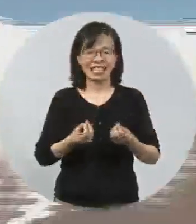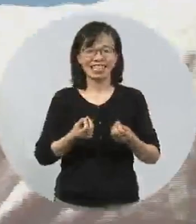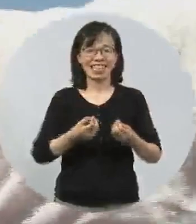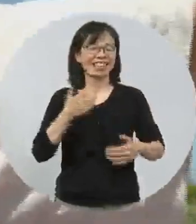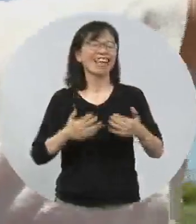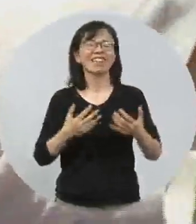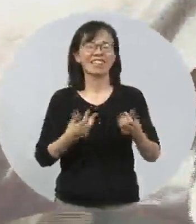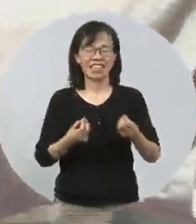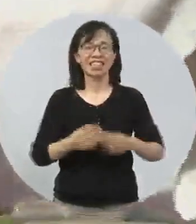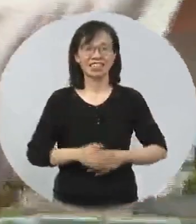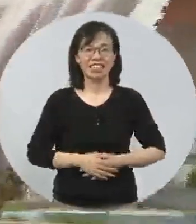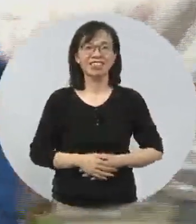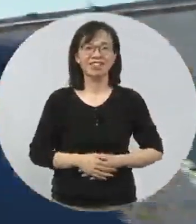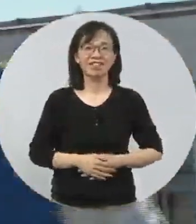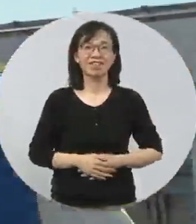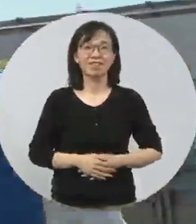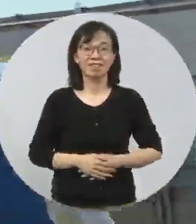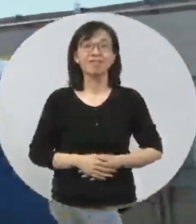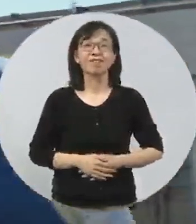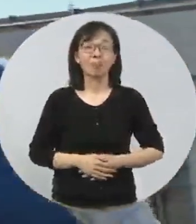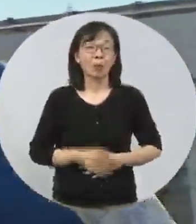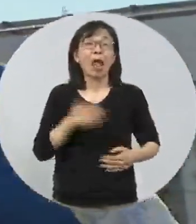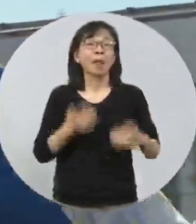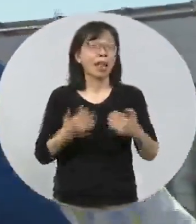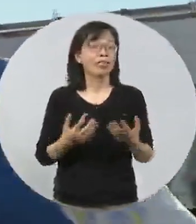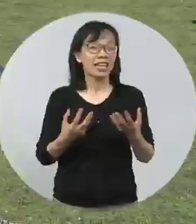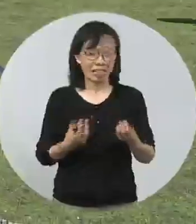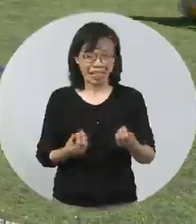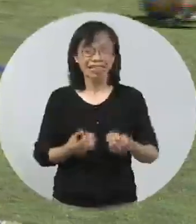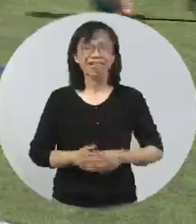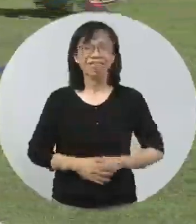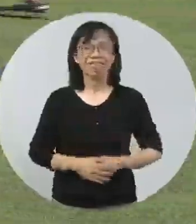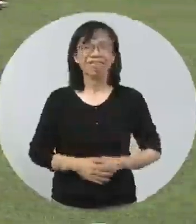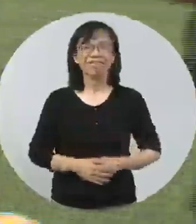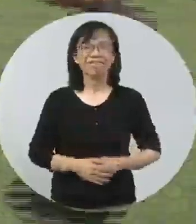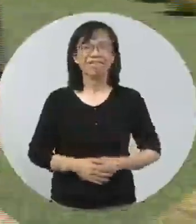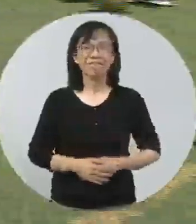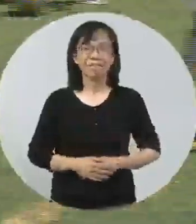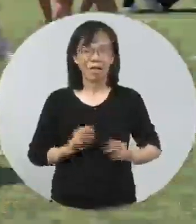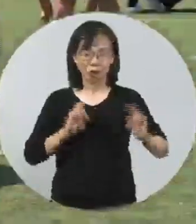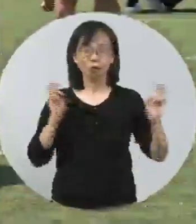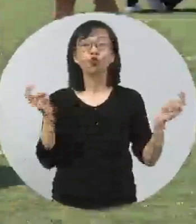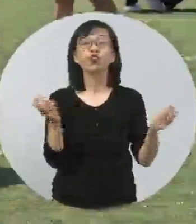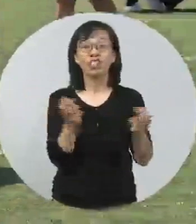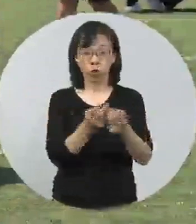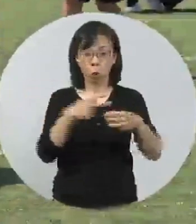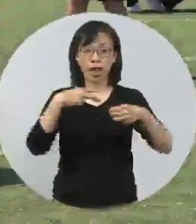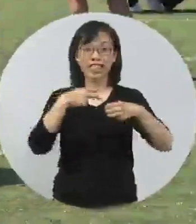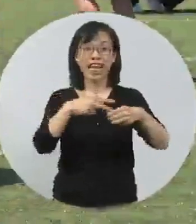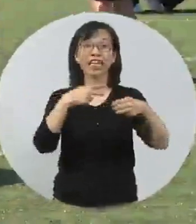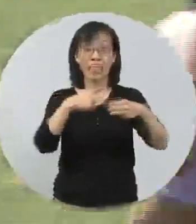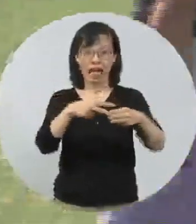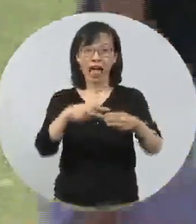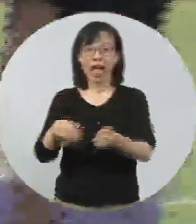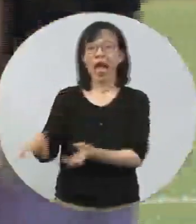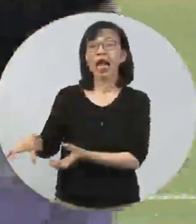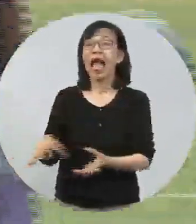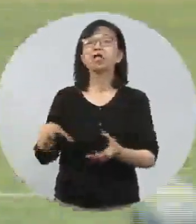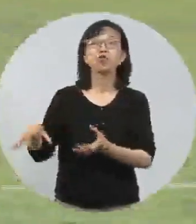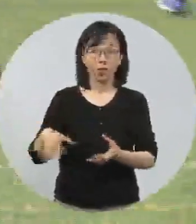楽しかった。楽しかったです。 球技場ではサッカーやラグビー、